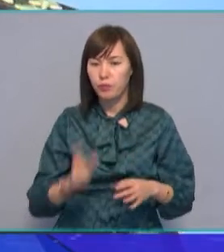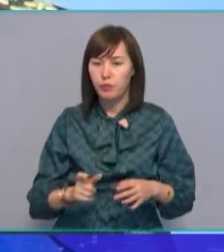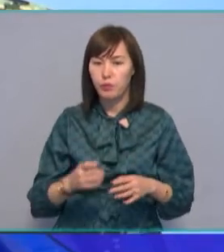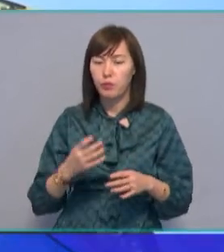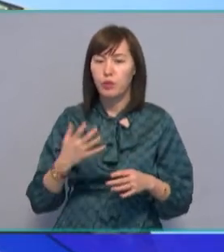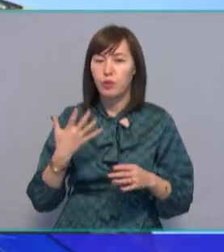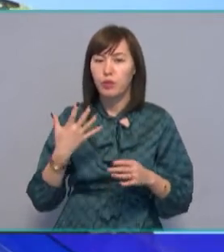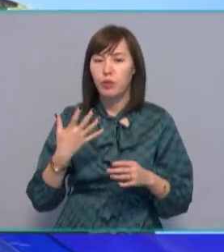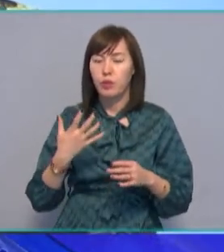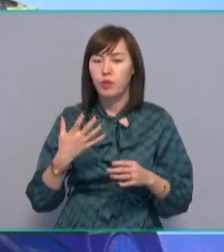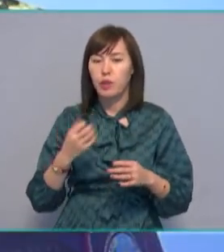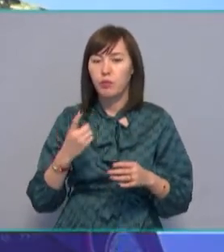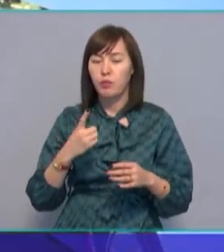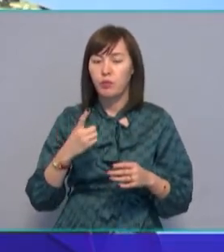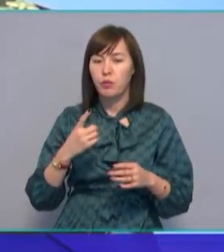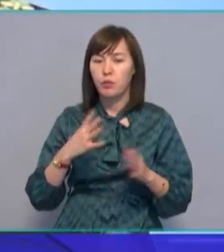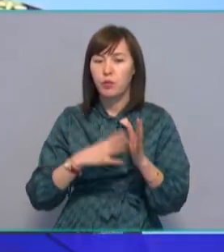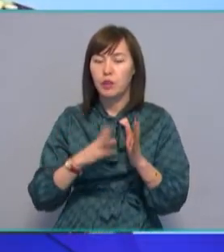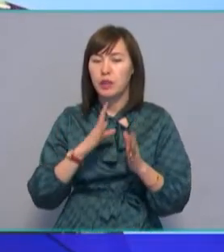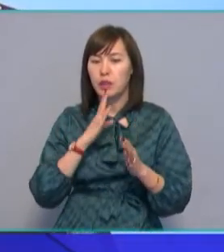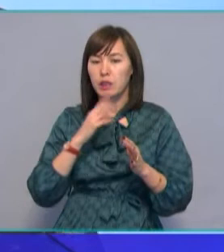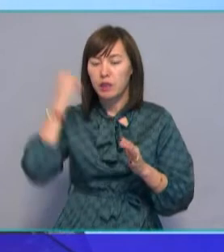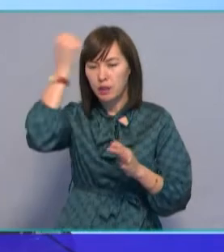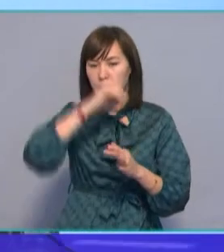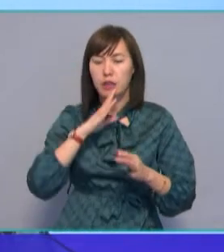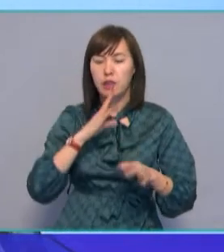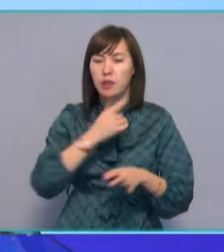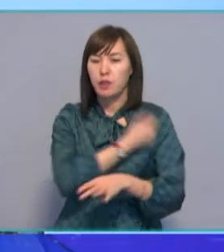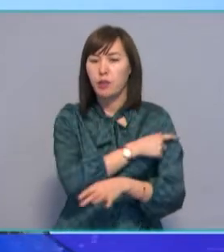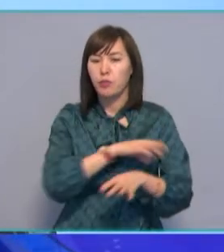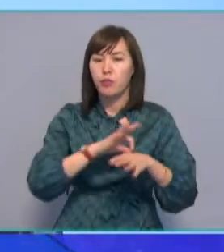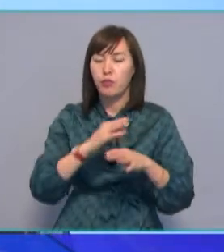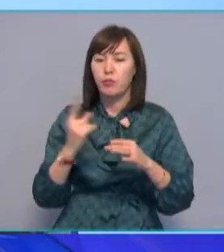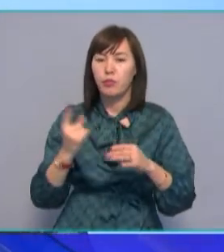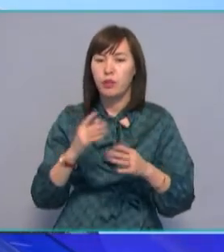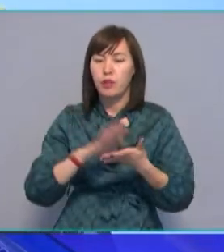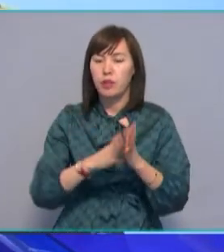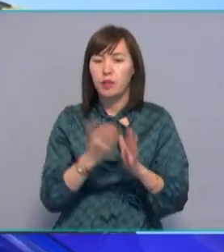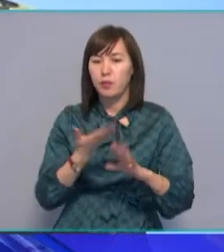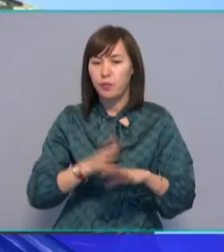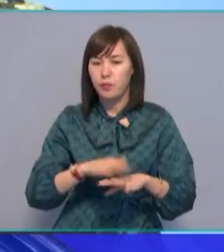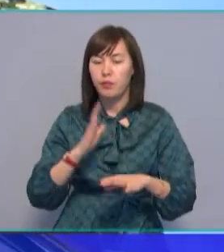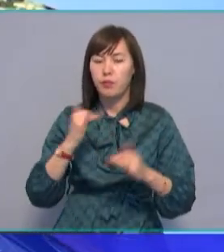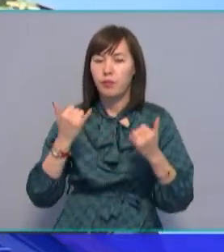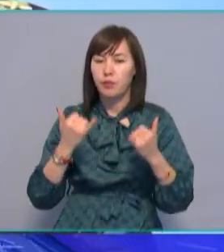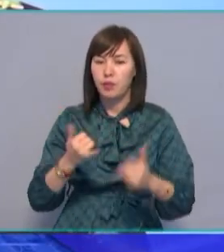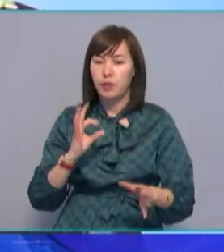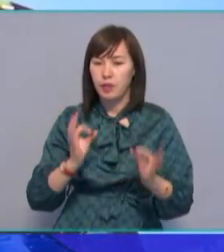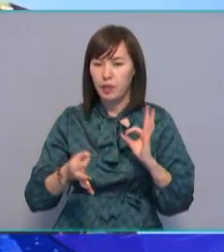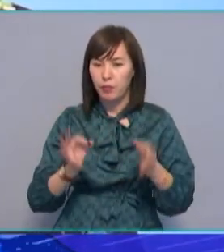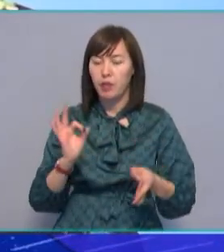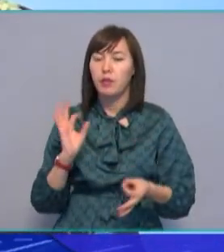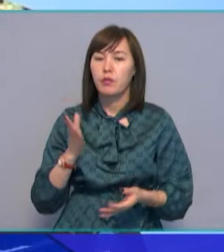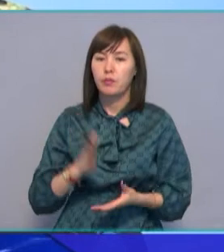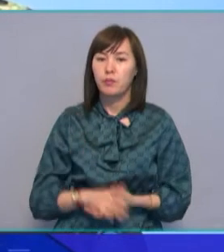жылғы азаматша мен 11 жылғы 9 жасар қыз ауруханаға алып келеді. Алдың кезде жағдайлары ауыр күйде болғанмен, бірақ қазір